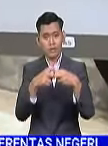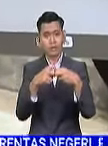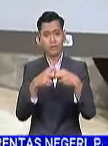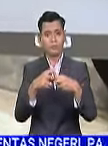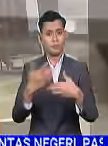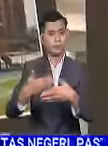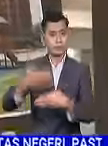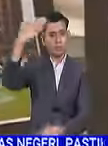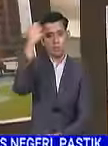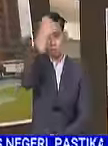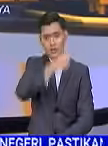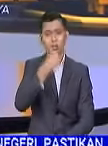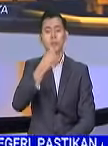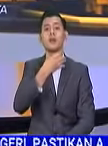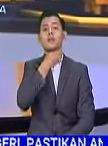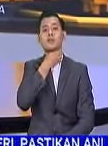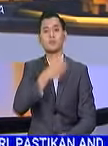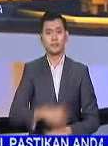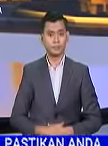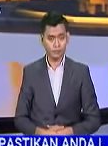Perak.